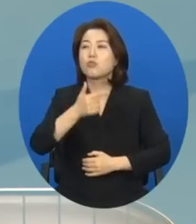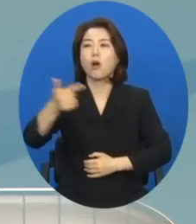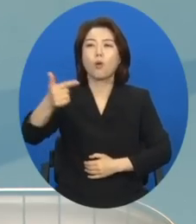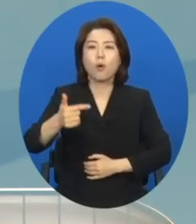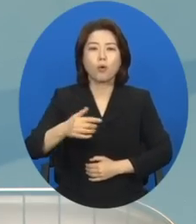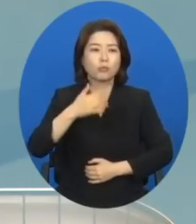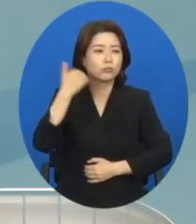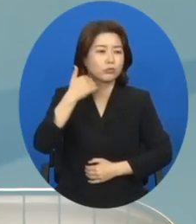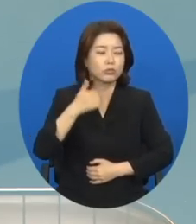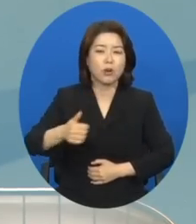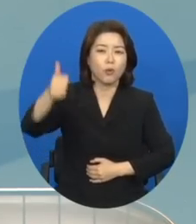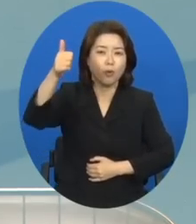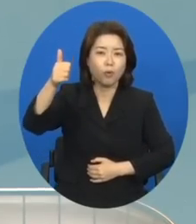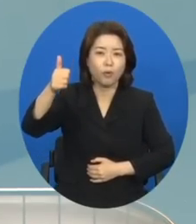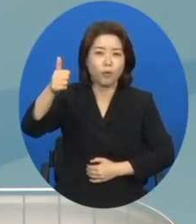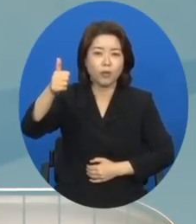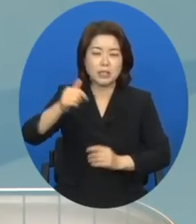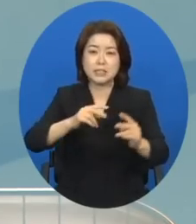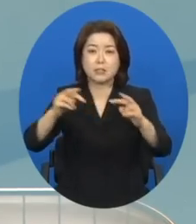논쟁이 벌어집니다.